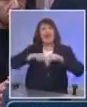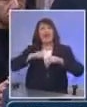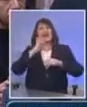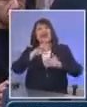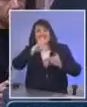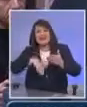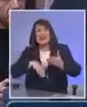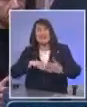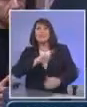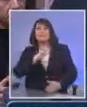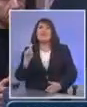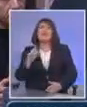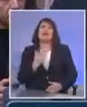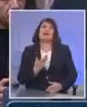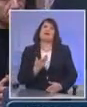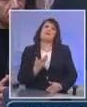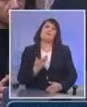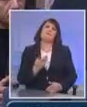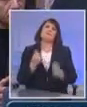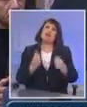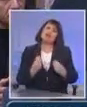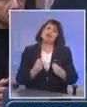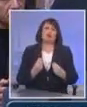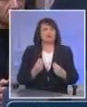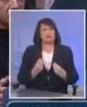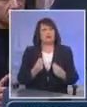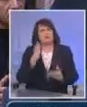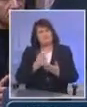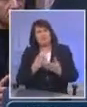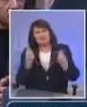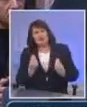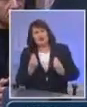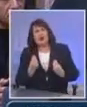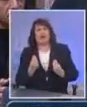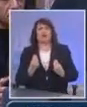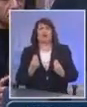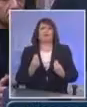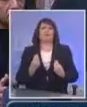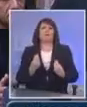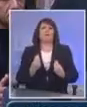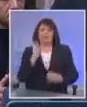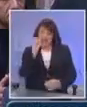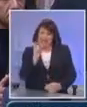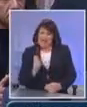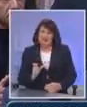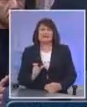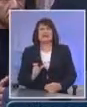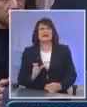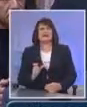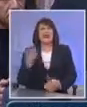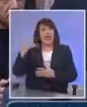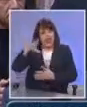«μηδέν άγαν», «μέτρων άριστον» ή και ιστορικές φράσεις με αποφθεγματική αξία στην ίδια γλώσσα, όπως «μολόν